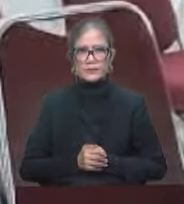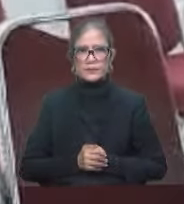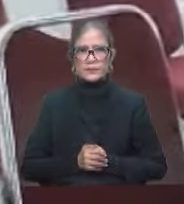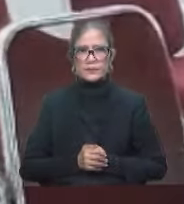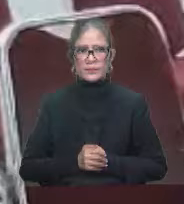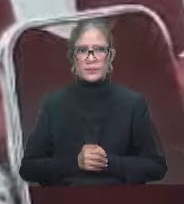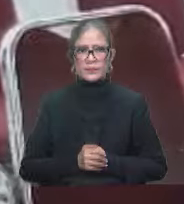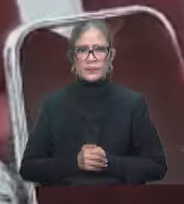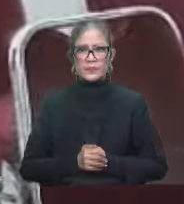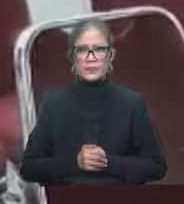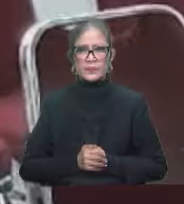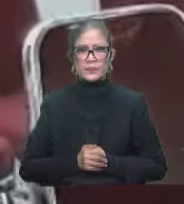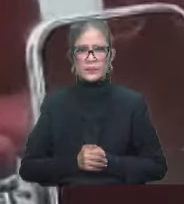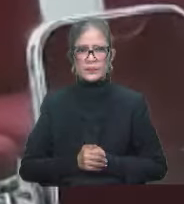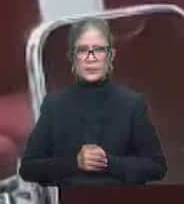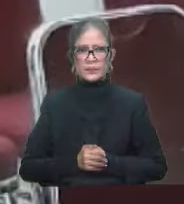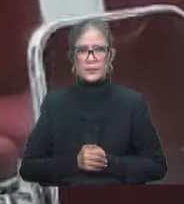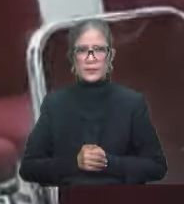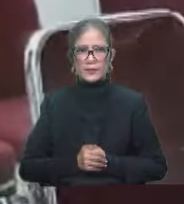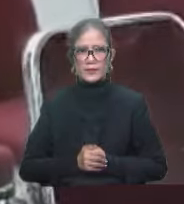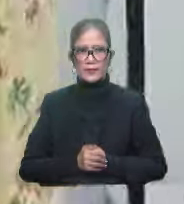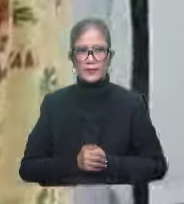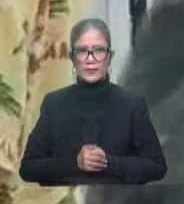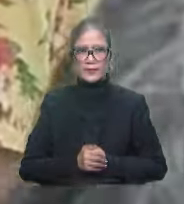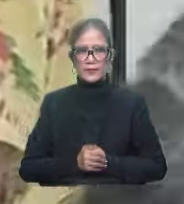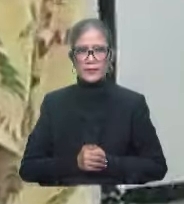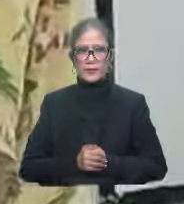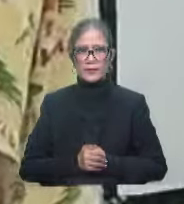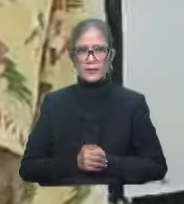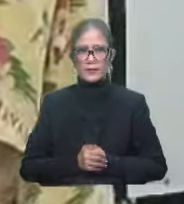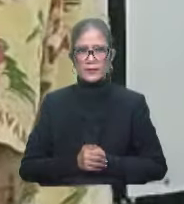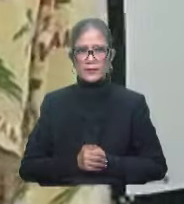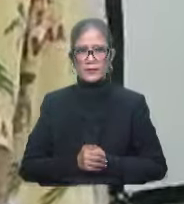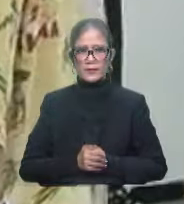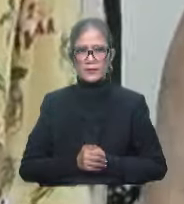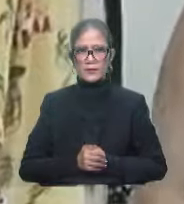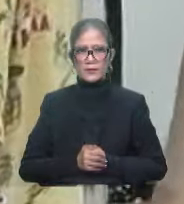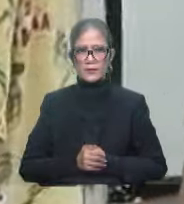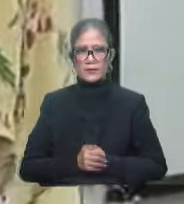nih Iya jadi viral sudah menang dari